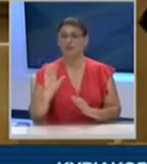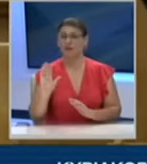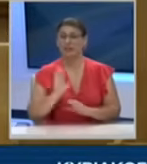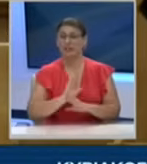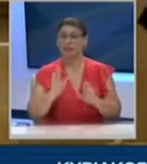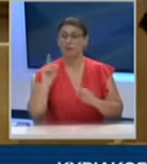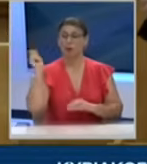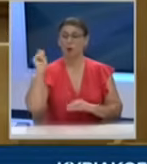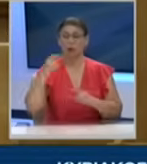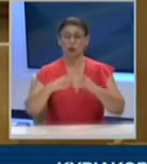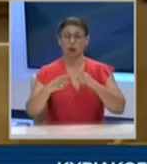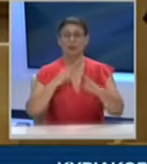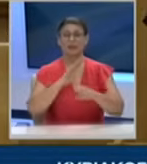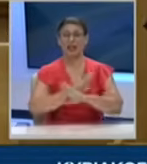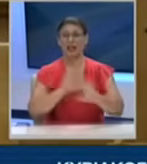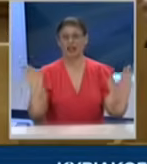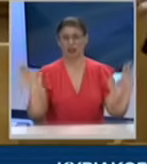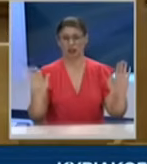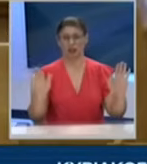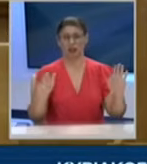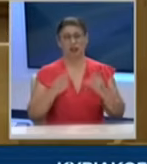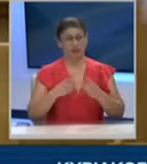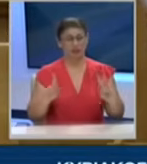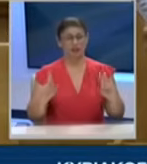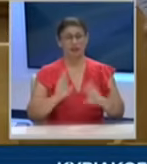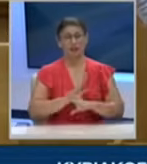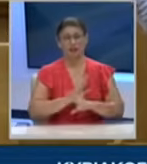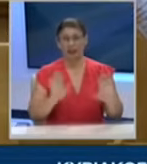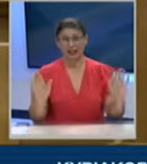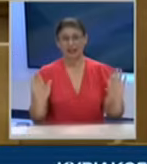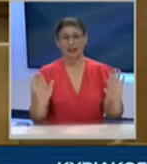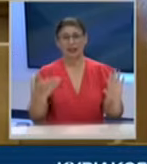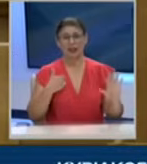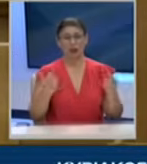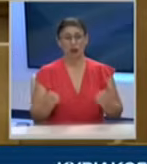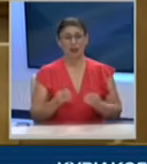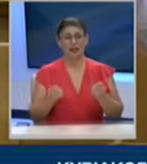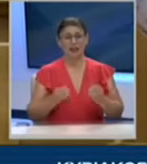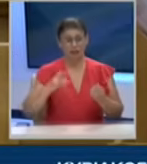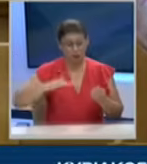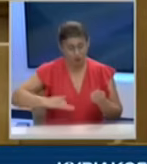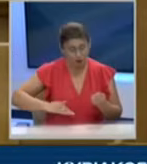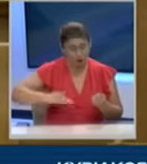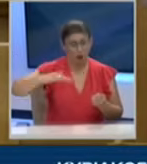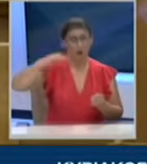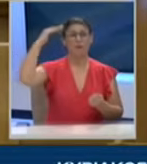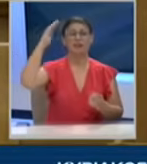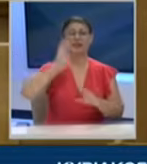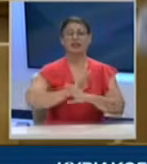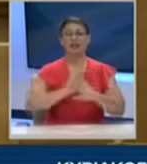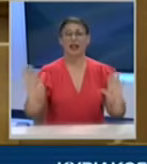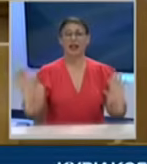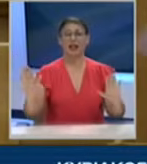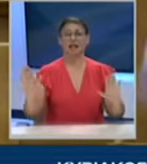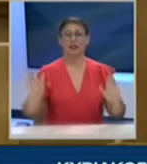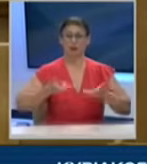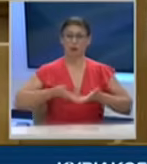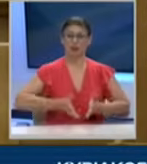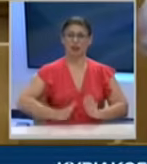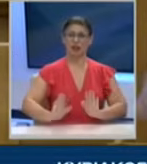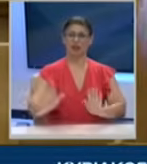πολιτικό του αντίπαλο. Κανέναν. Δεν επιτρέπω σε κανέναν. Έχω εργαστεί από μικρό παιδί σε κανέναν πορφυρογέννητο